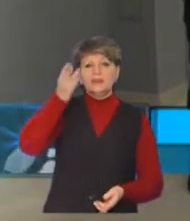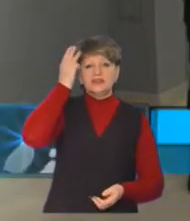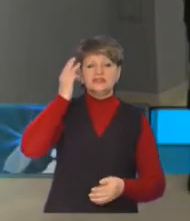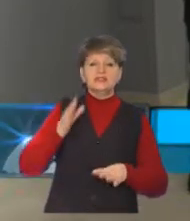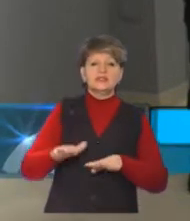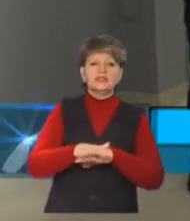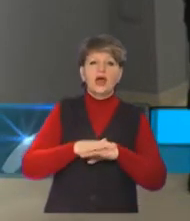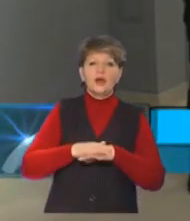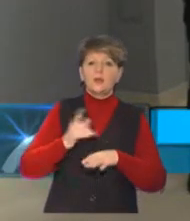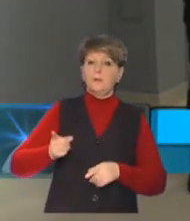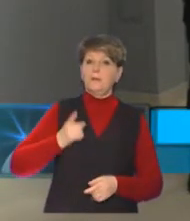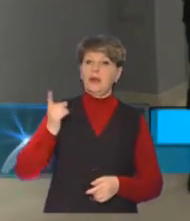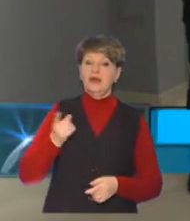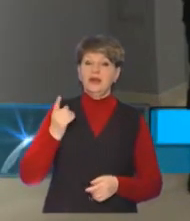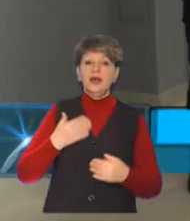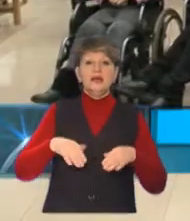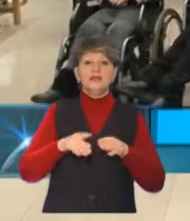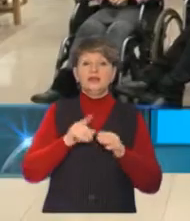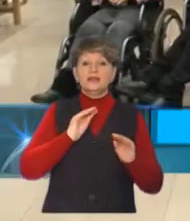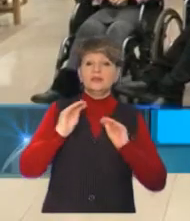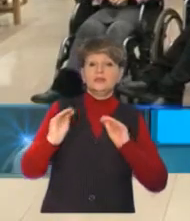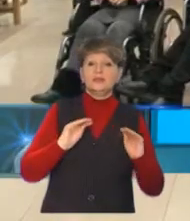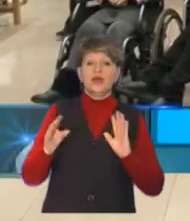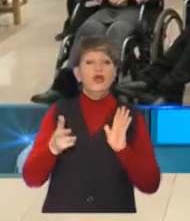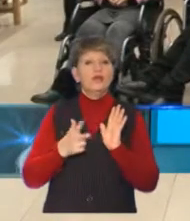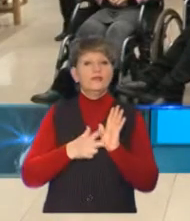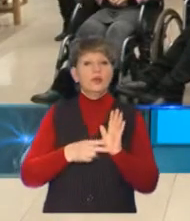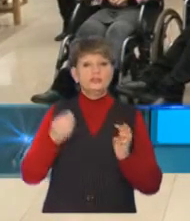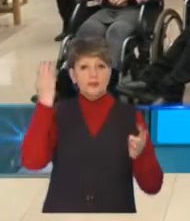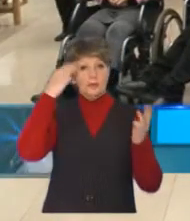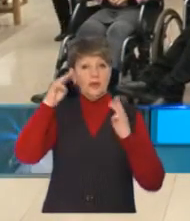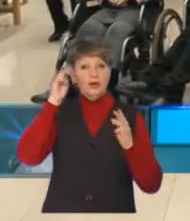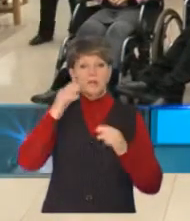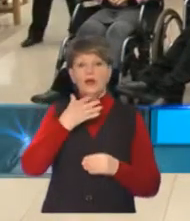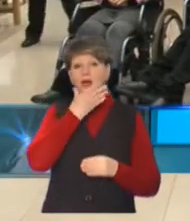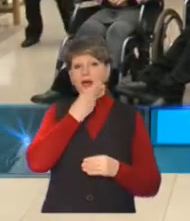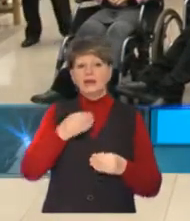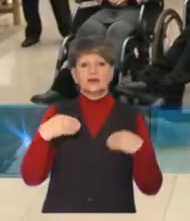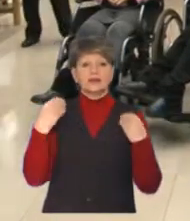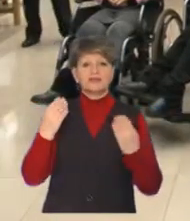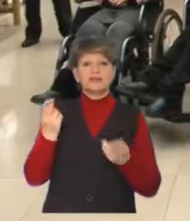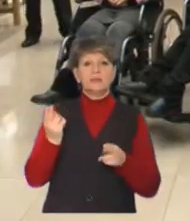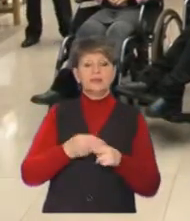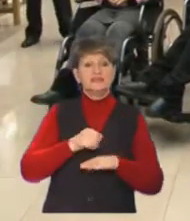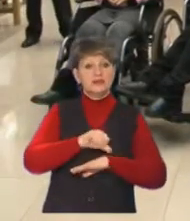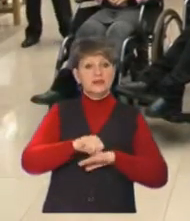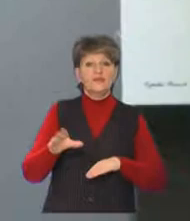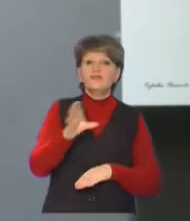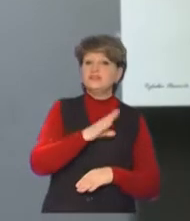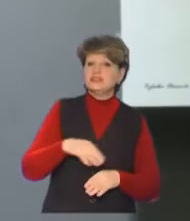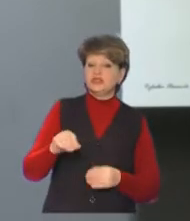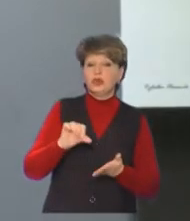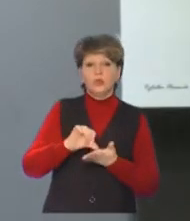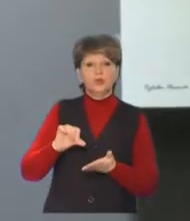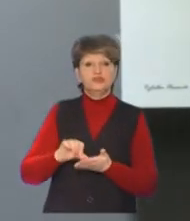Принцеси, народні майстрині та навіть мафіозі. Такі образи втілювали 8 моделей фотопроекту «Краса без кордонів». Усі вони –